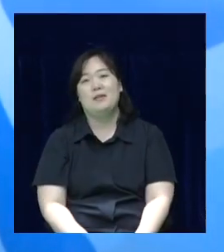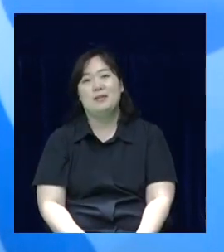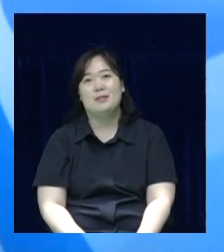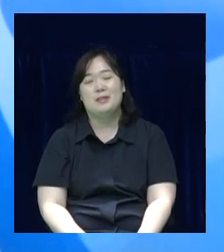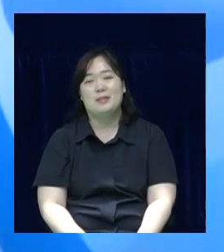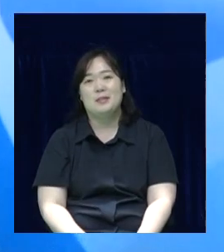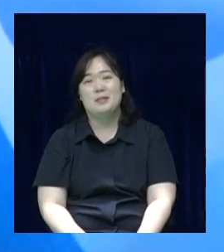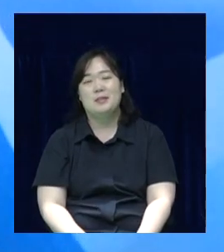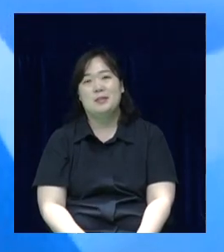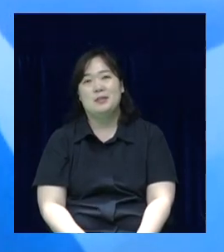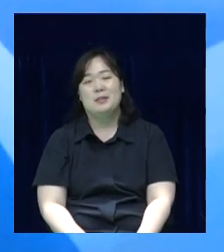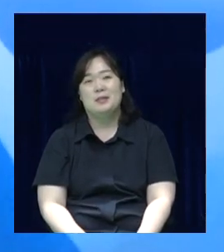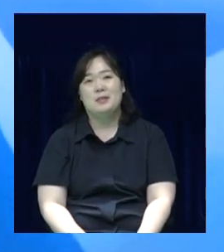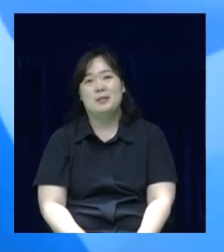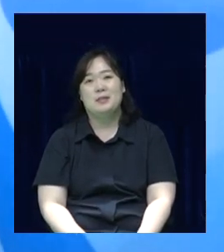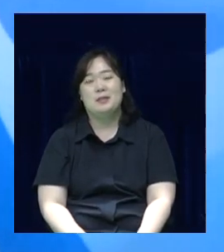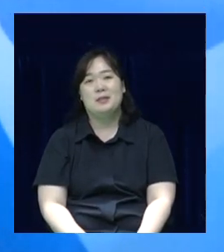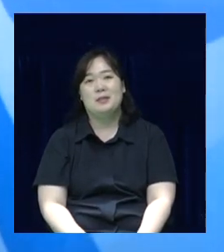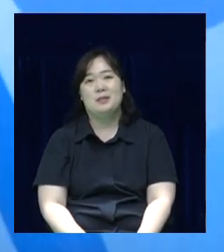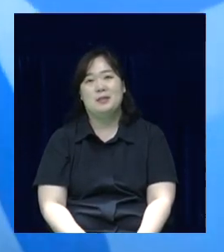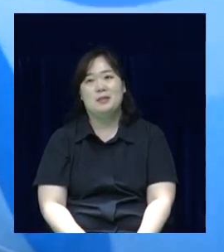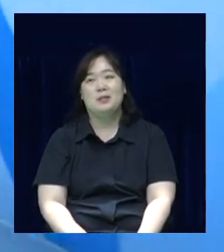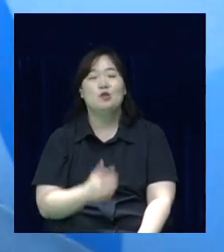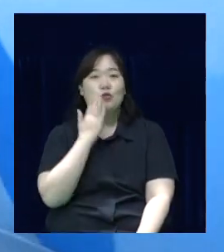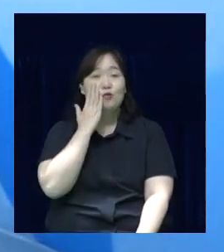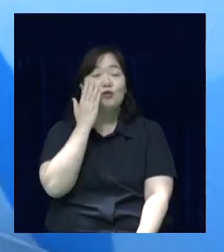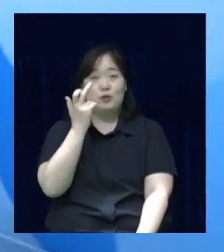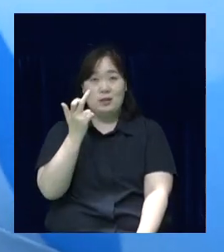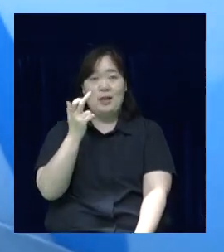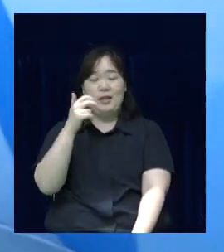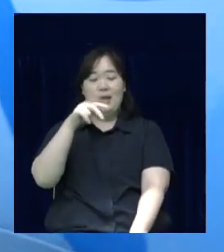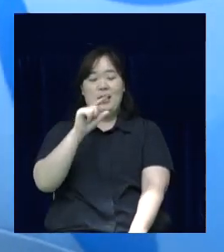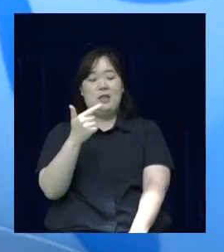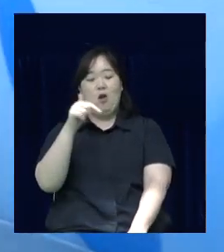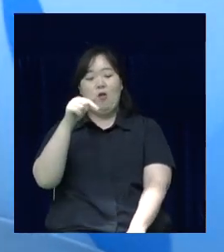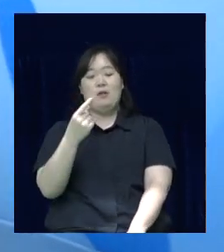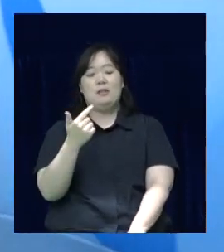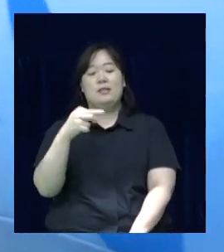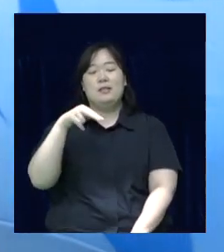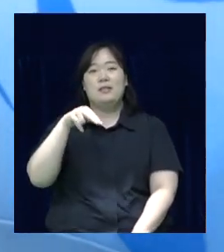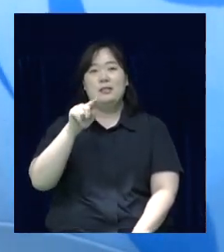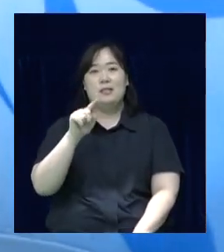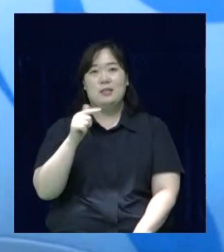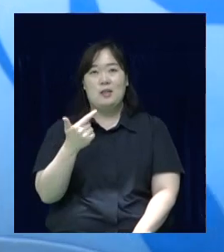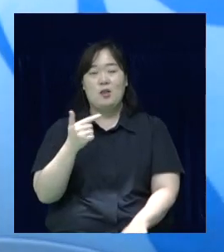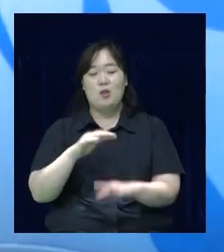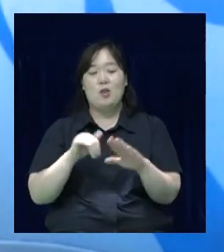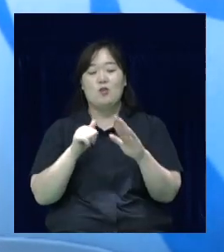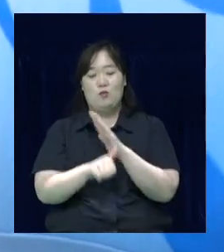있습니다. 울산 소속의 정금산 선수